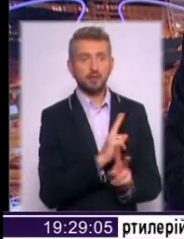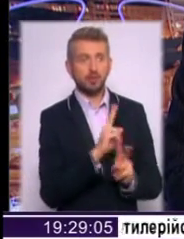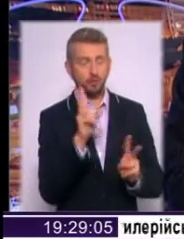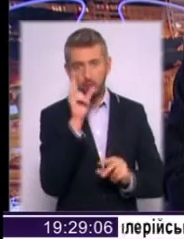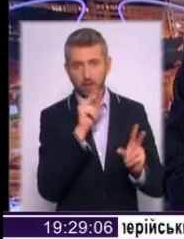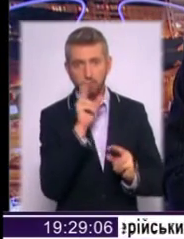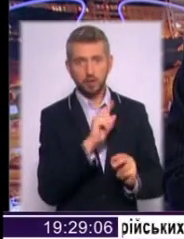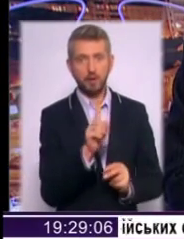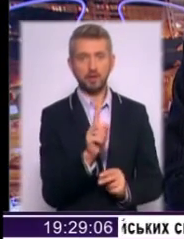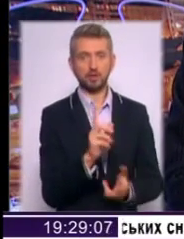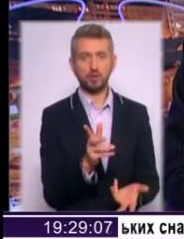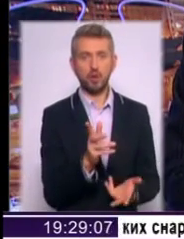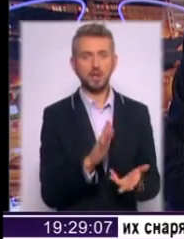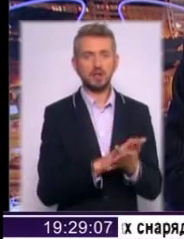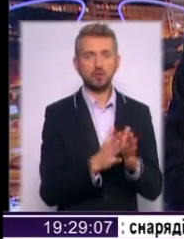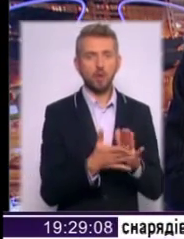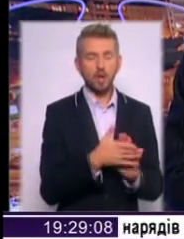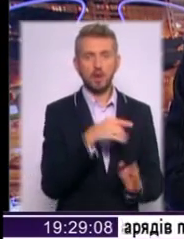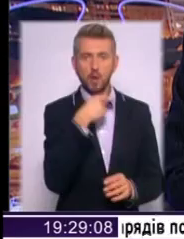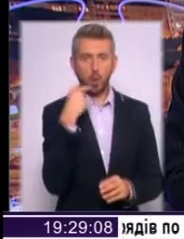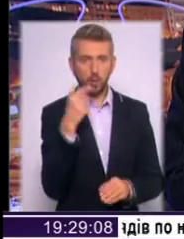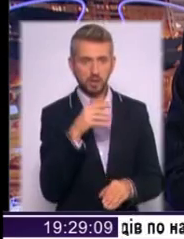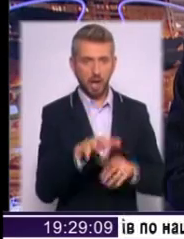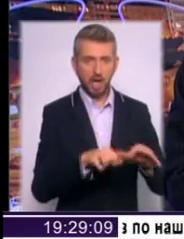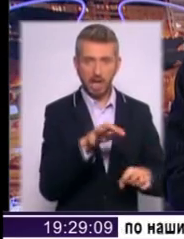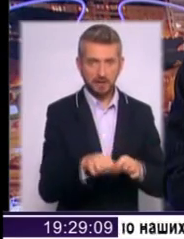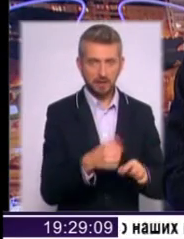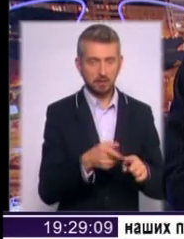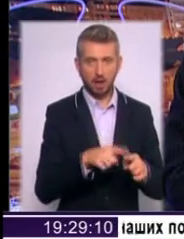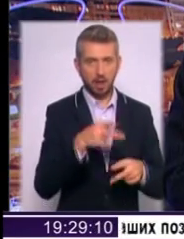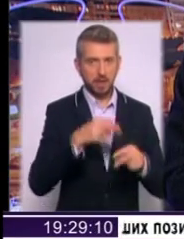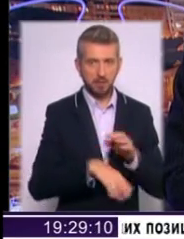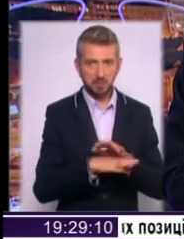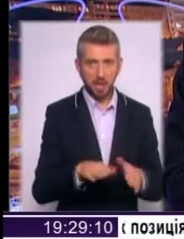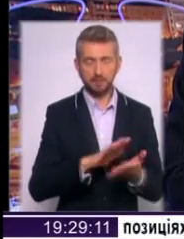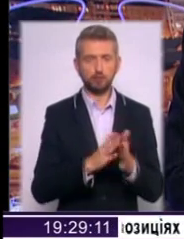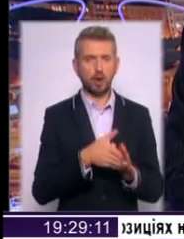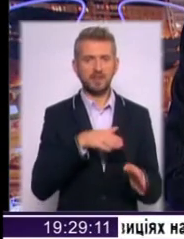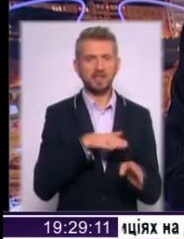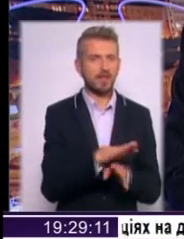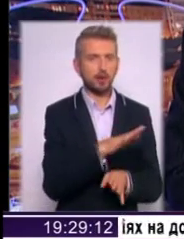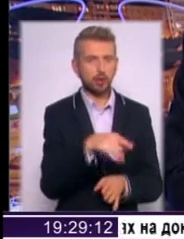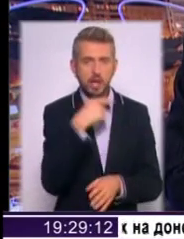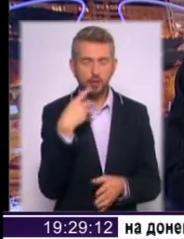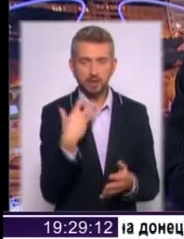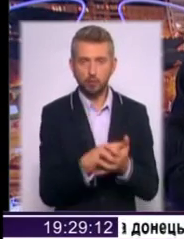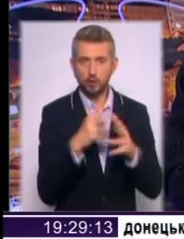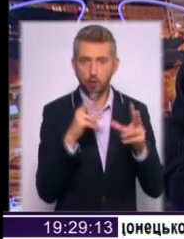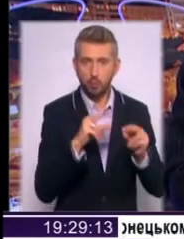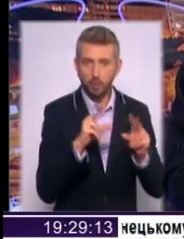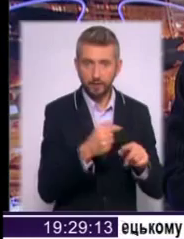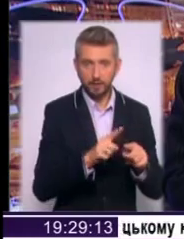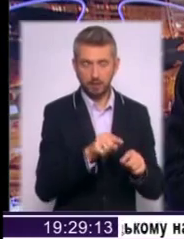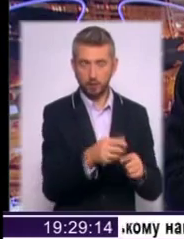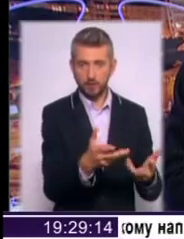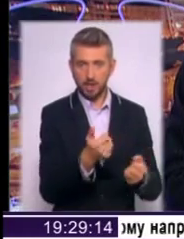що в ситуації російської агресії, яка не припиняється, в ситуації невиконання Росії своїх зобов'язань, яких вона взяла на